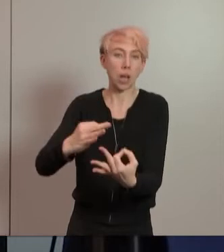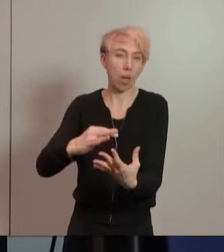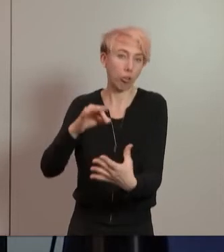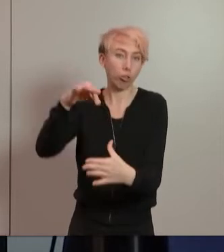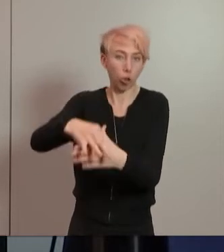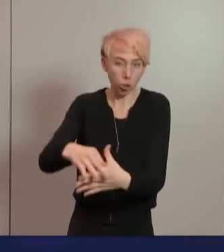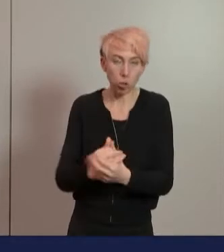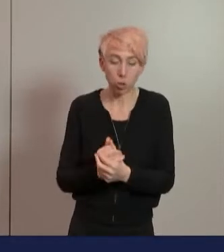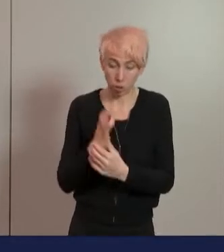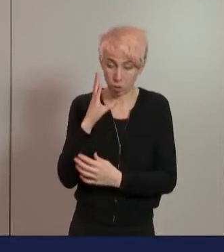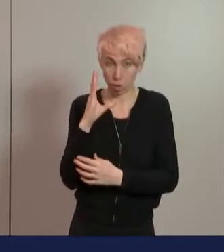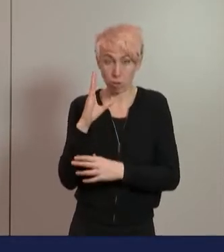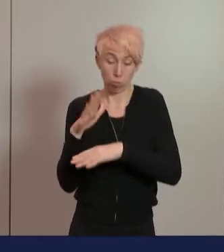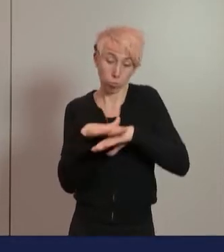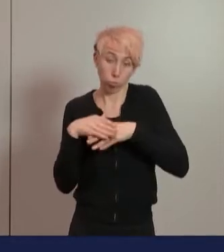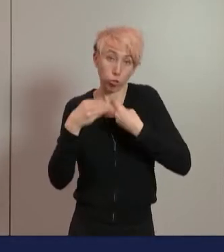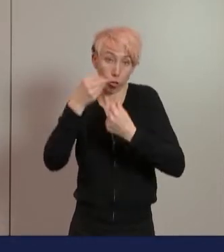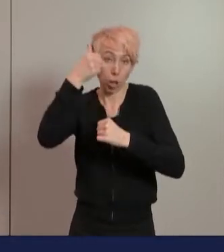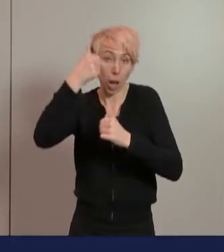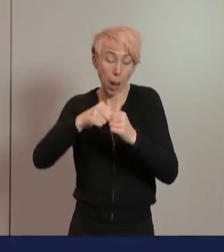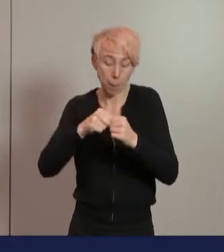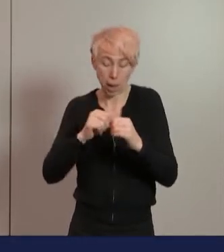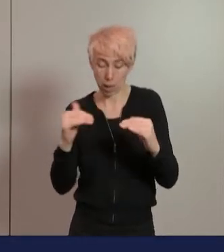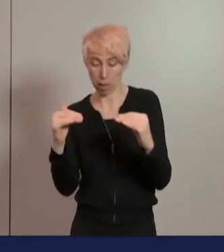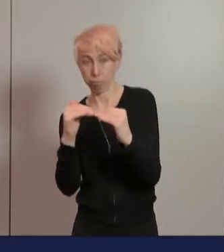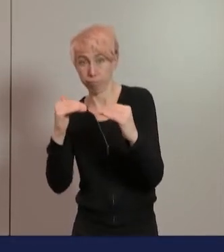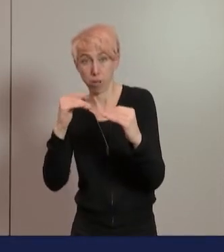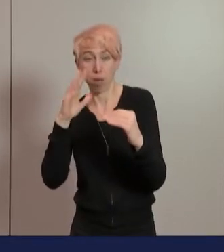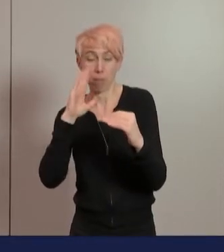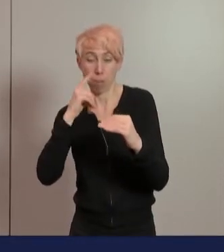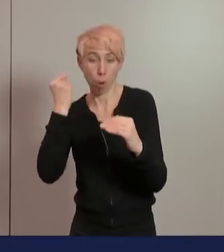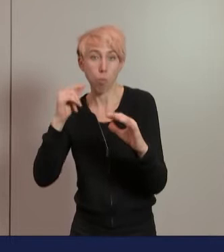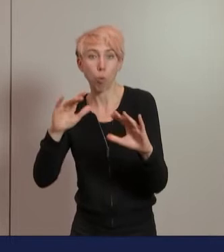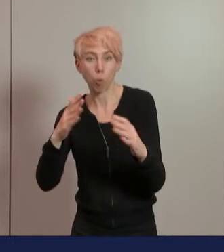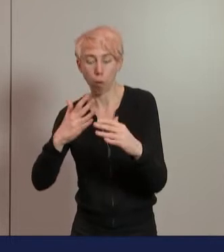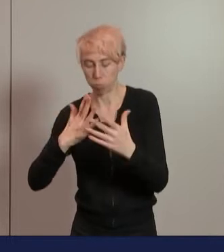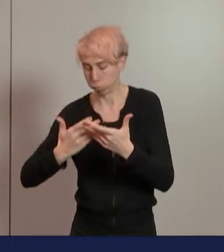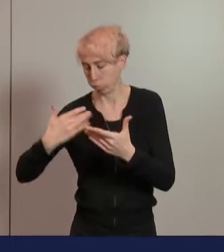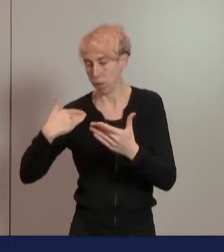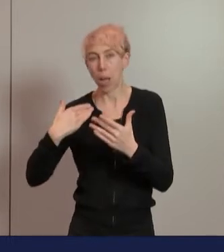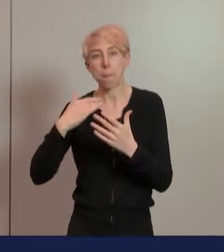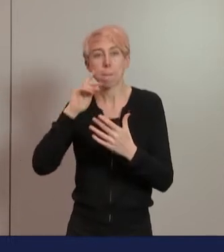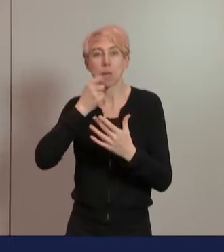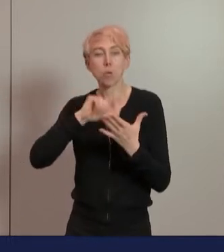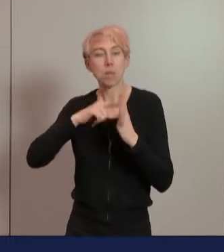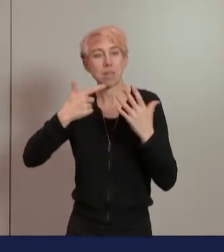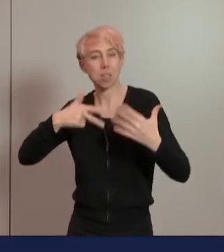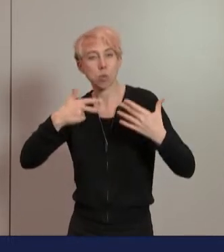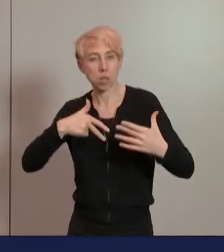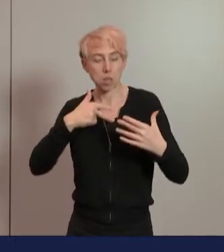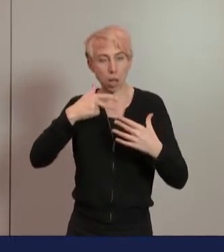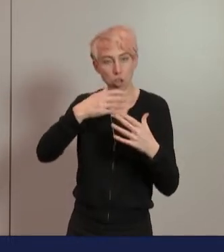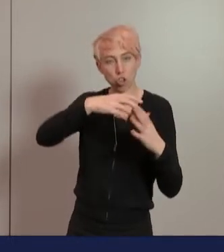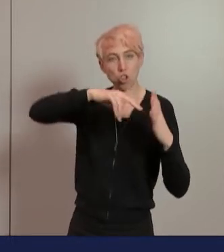Pour rappel de la démarche égalité femmes-hommes sur le territoire de Rezé, en mars 2018, la commune a adhéré à la charte européenne pour